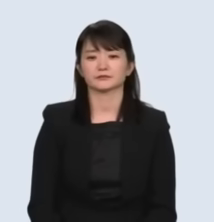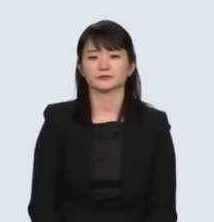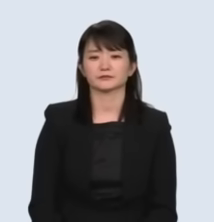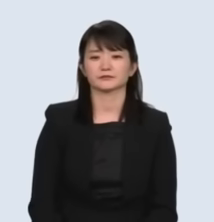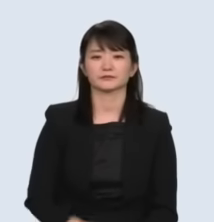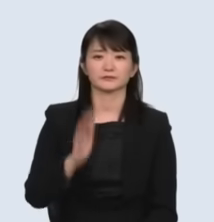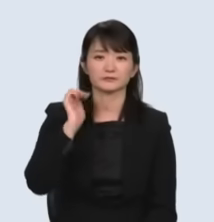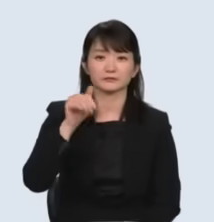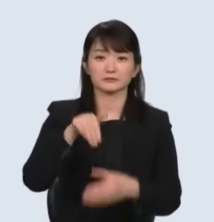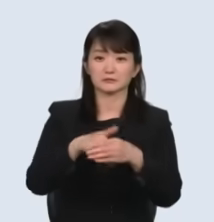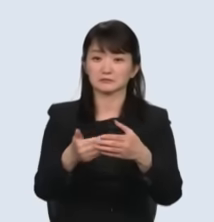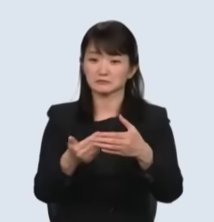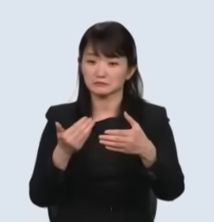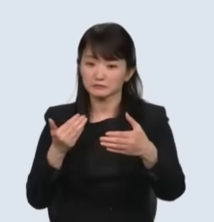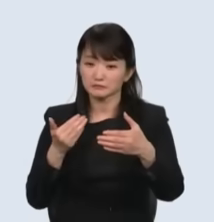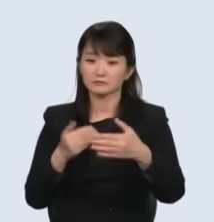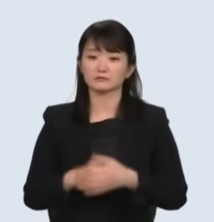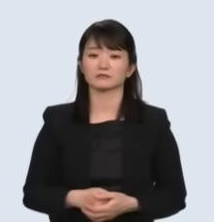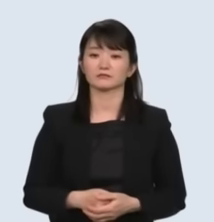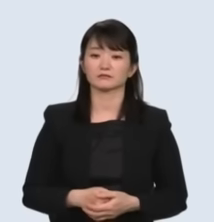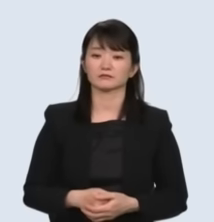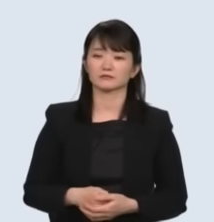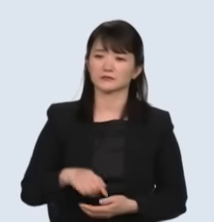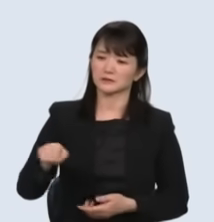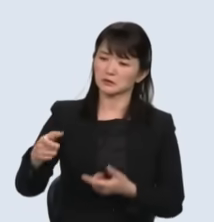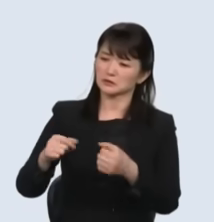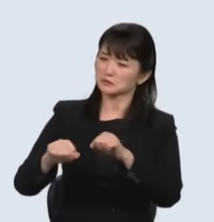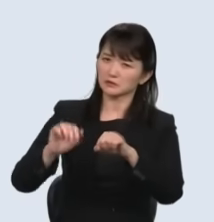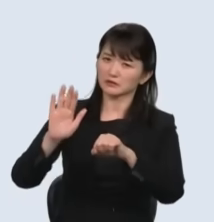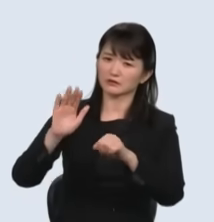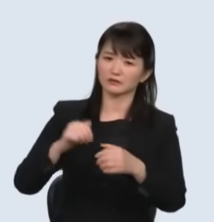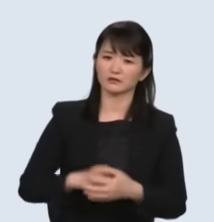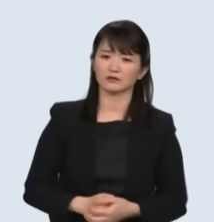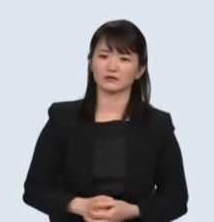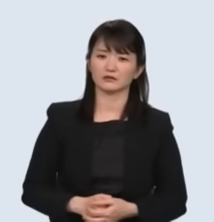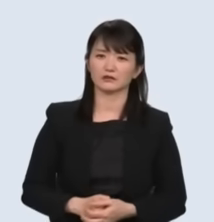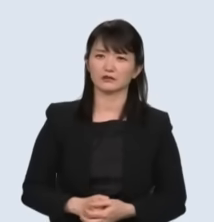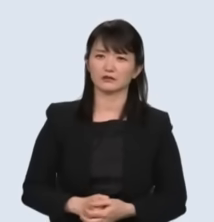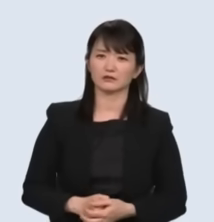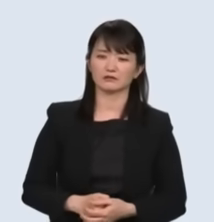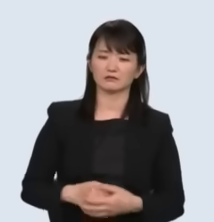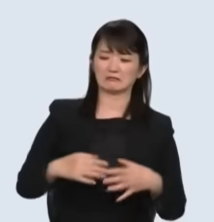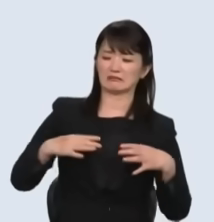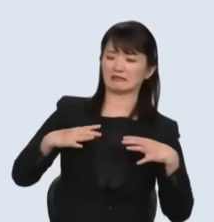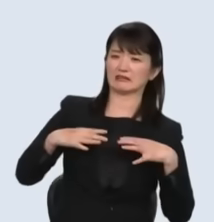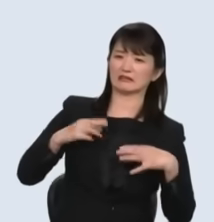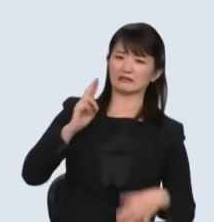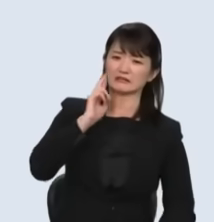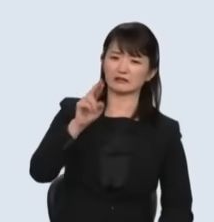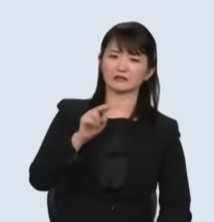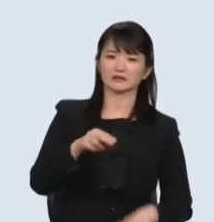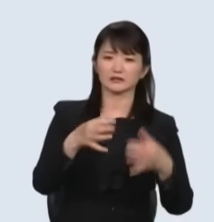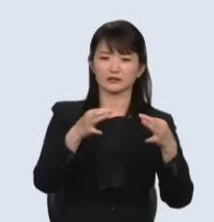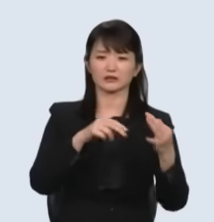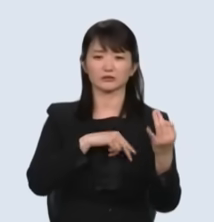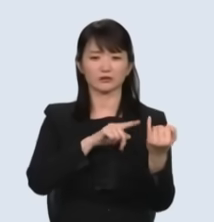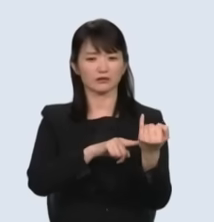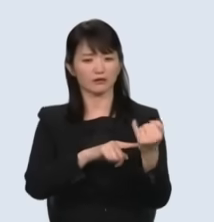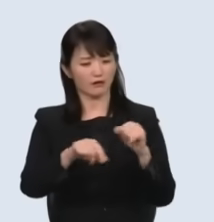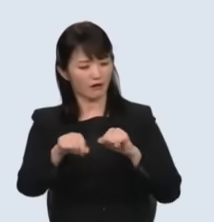대통령 선거 전에는 정말 저렇게까지는 안 하셨어요. 너무 이제 강도가 심해지는 거예요. 김영선 의원한테 대한